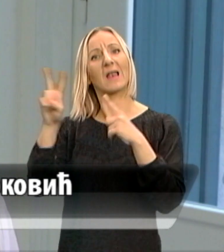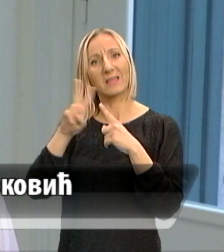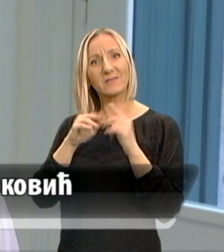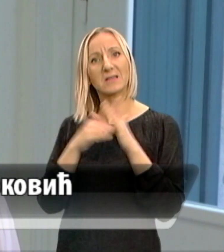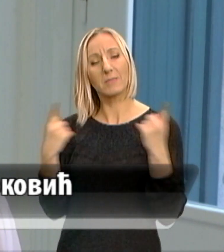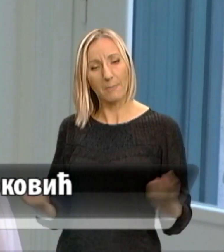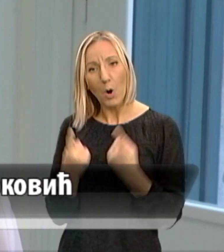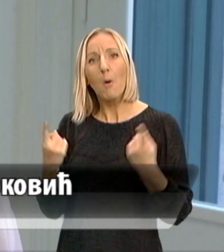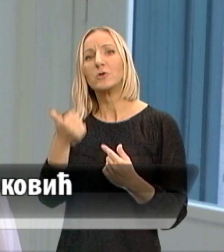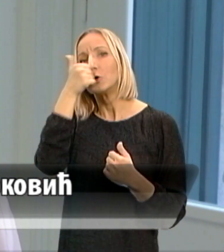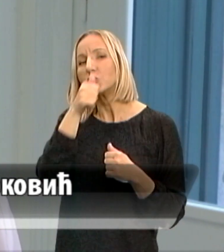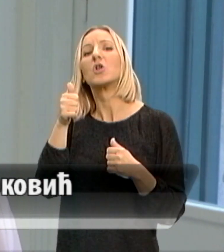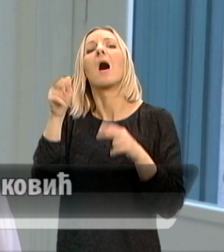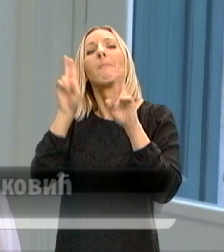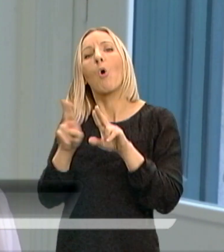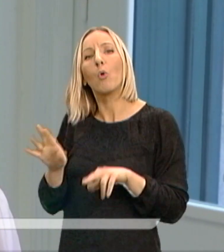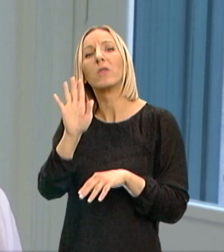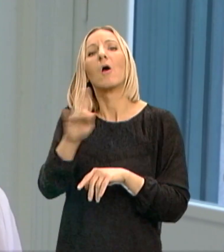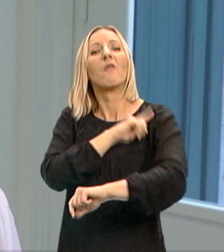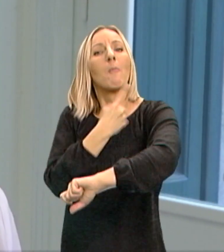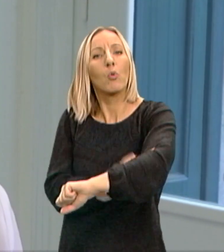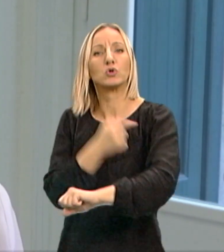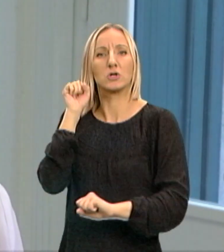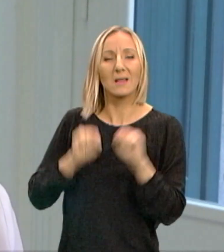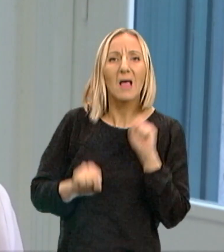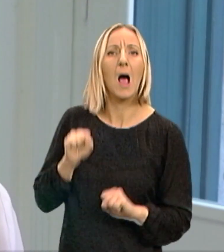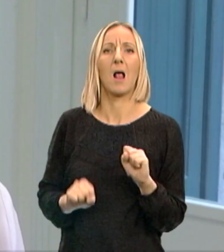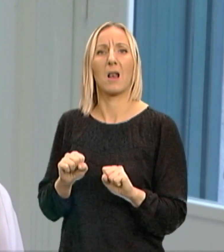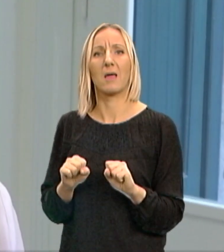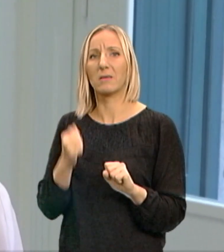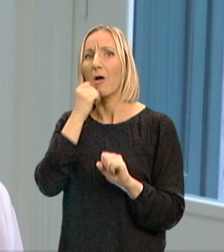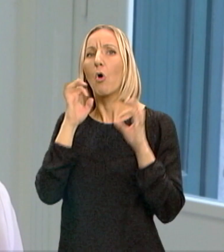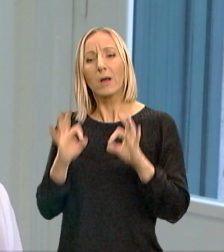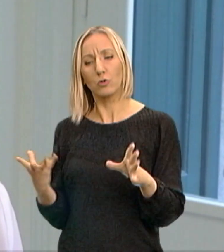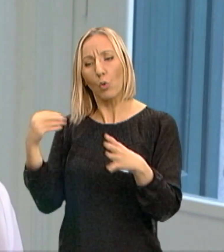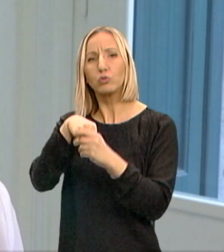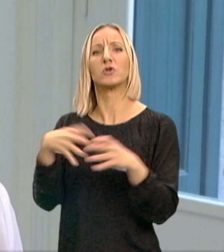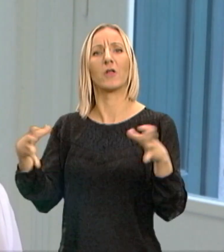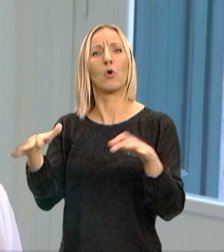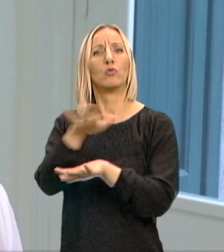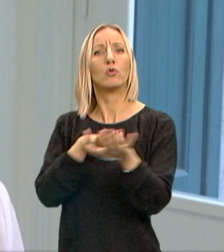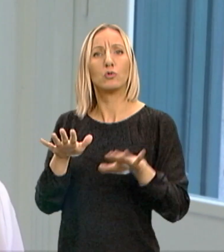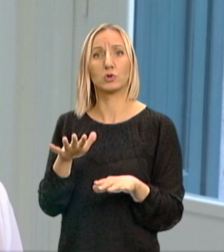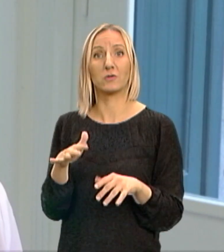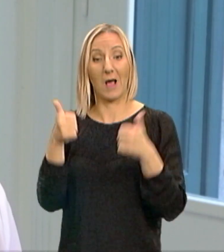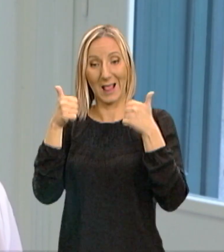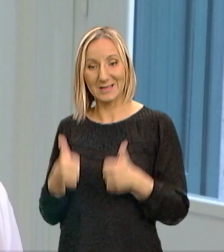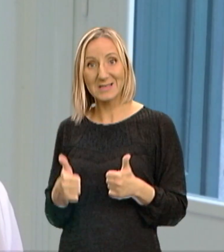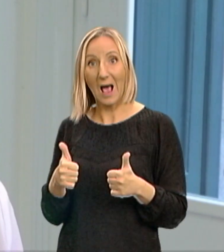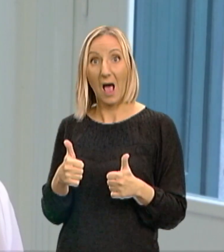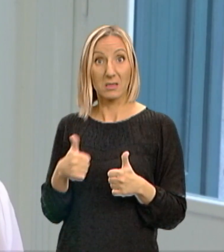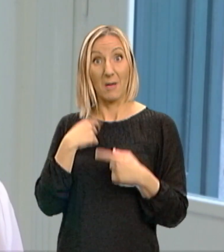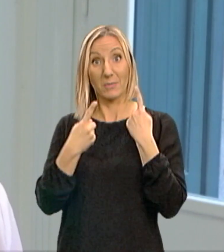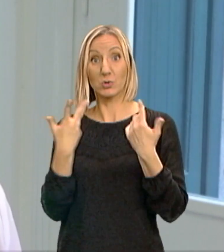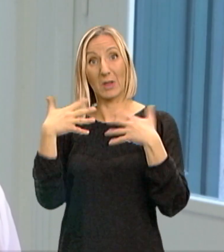oni stvarno mogu i sve njihove mogućnosti, talente, konkretno uključivanje u društvo, jer došli smo do toga da je inkluzija